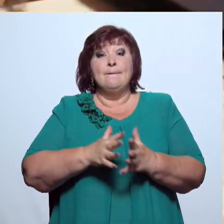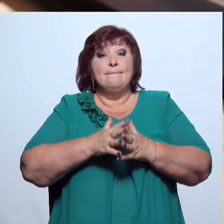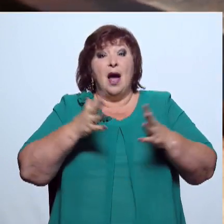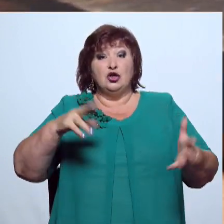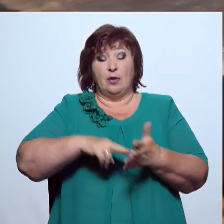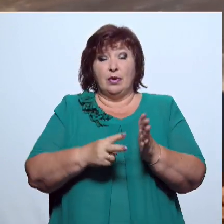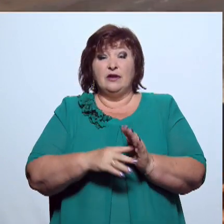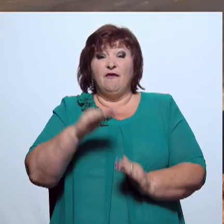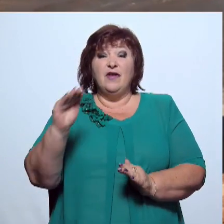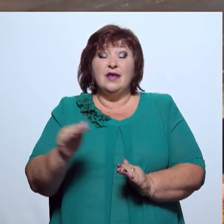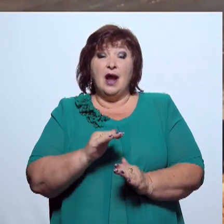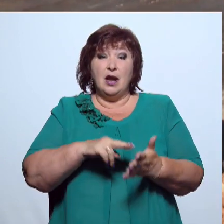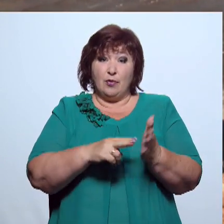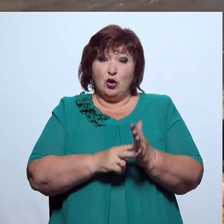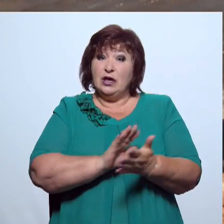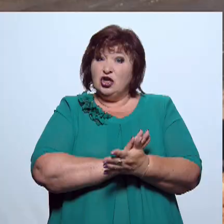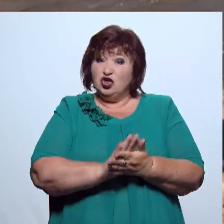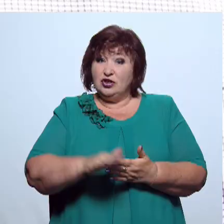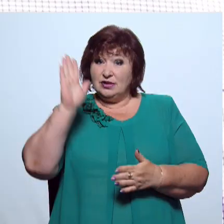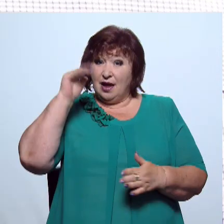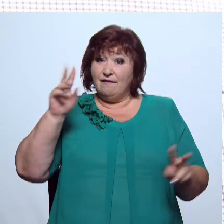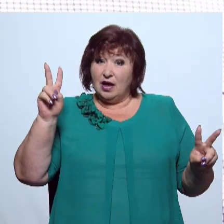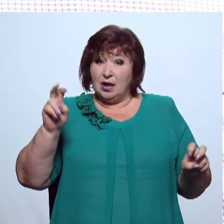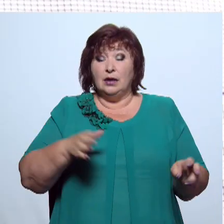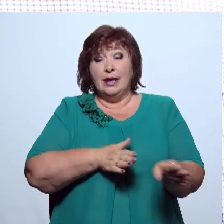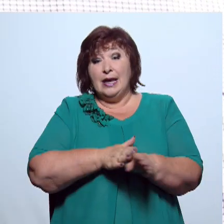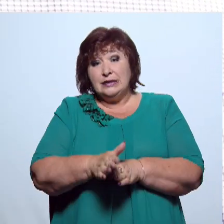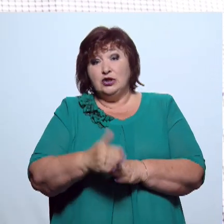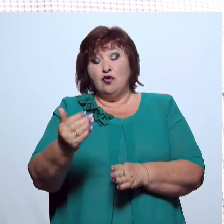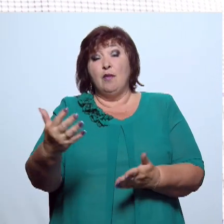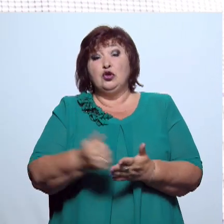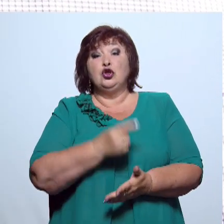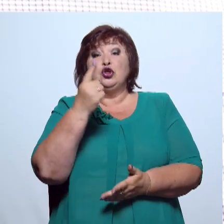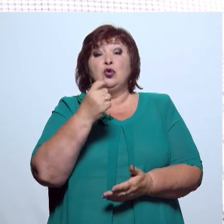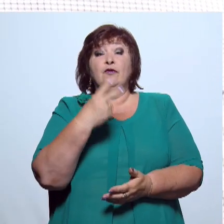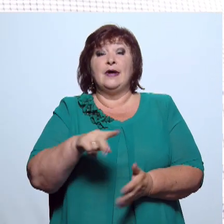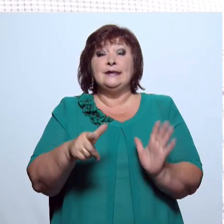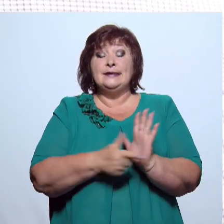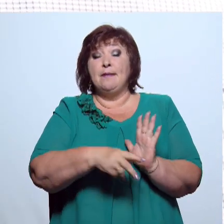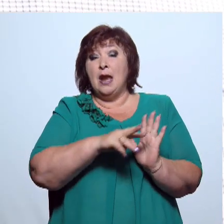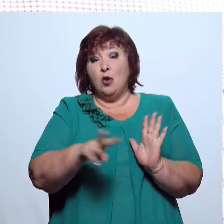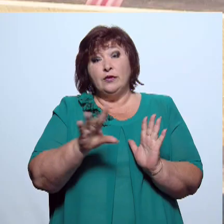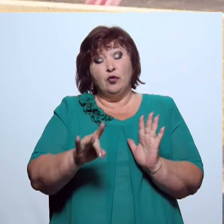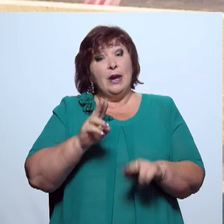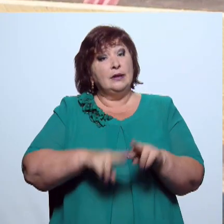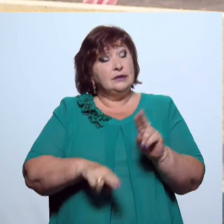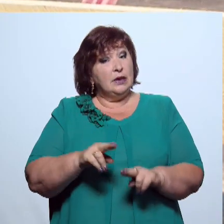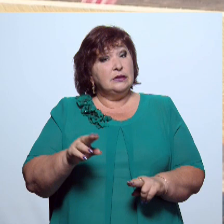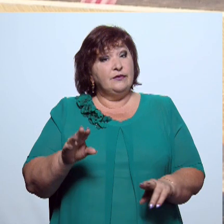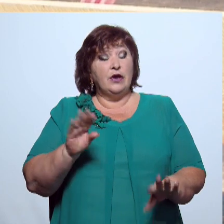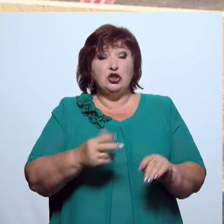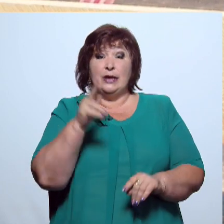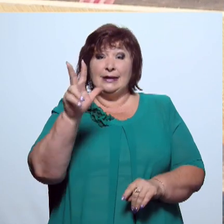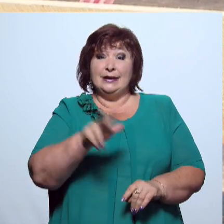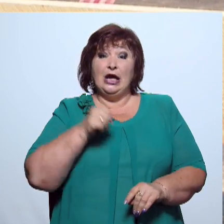в федеральную программу «Чистая вода». В этом году на его реализацию Ижеводоканал получил 127 миллионов рублей. Строительство рассчитано на